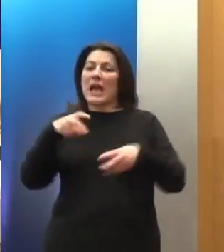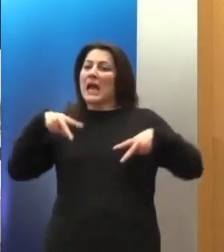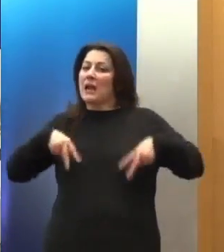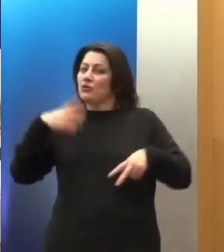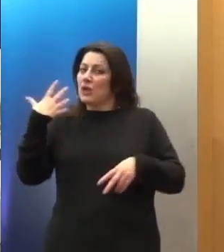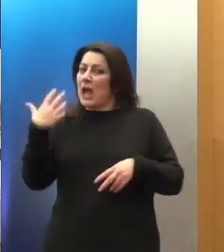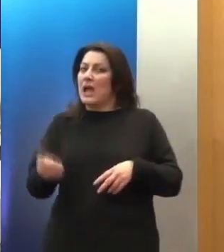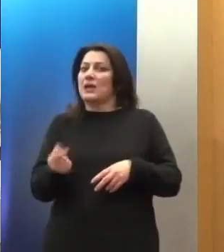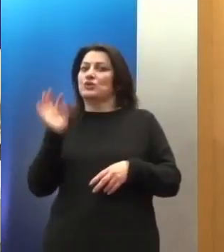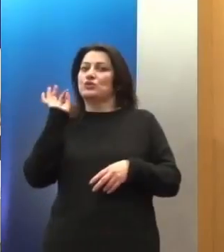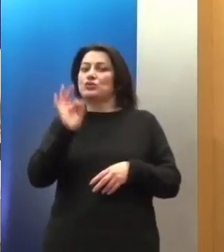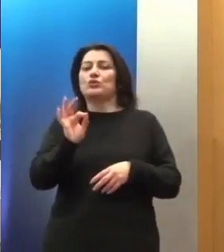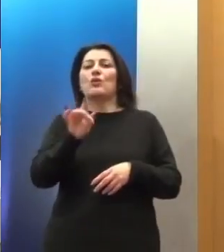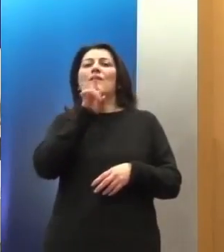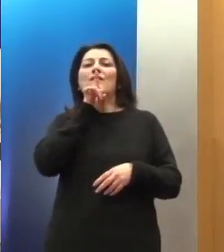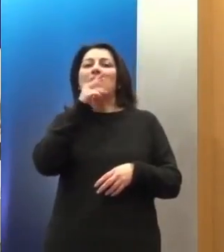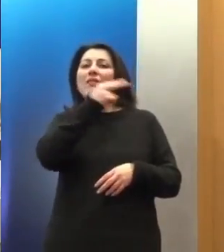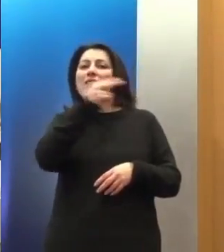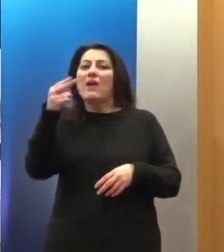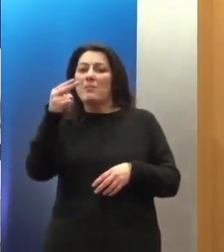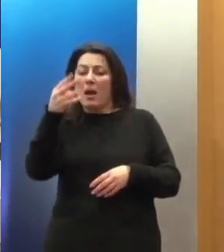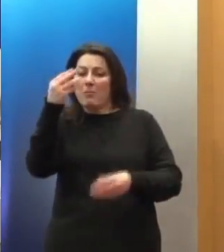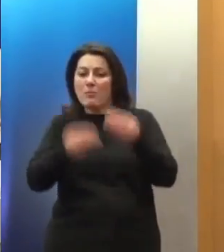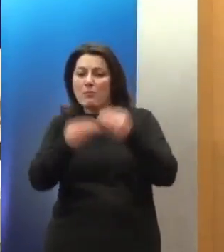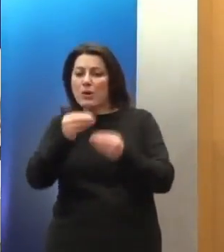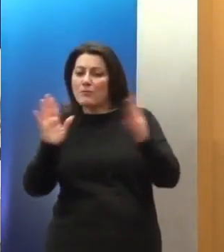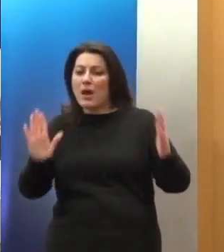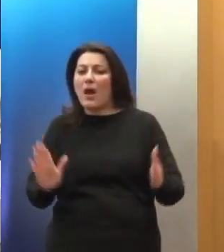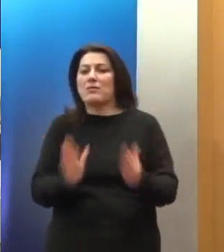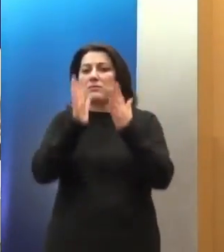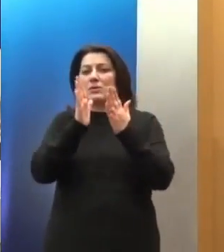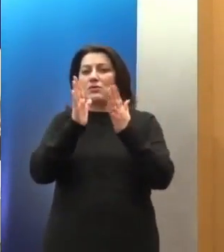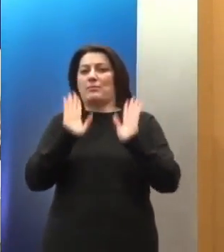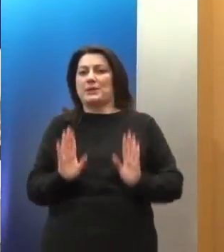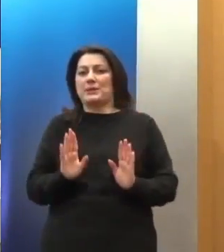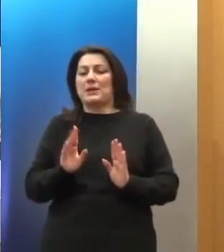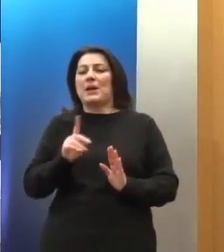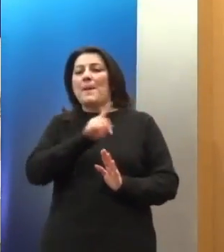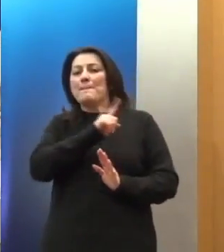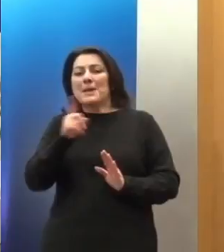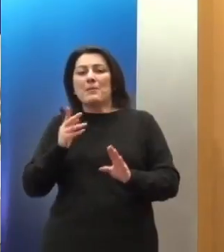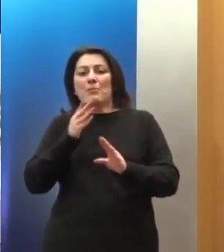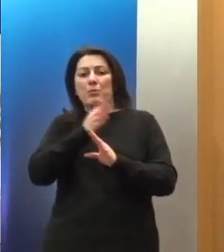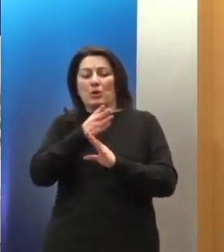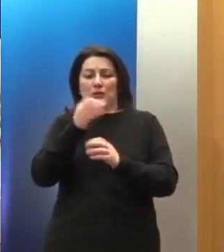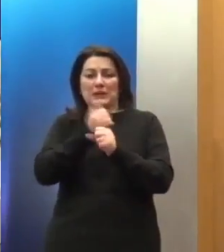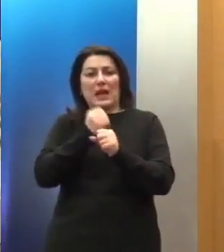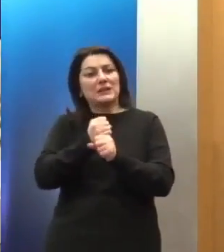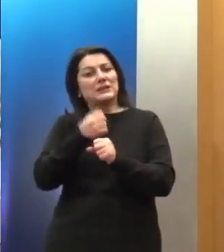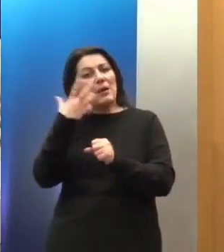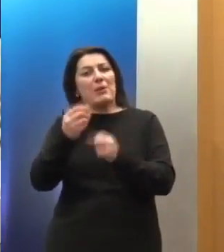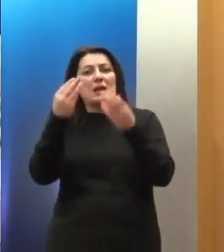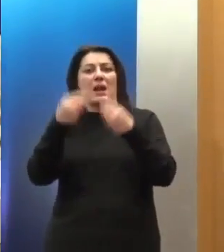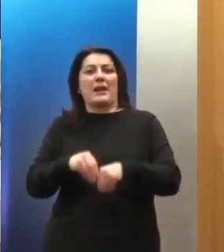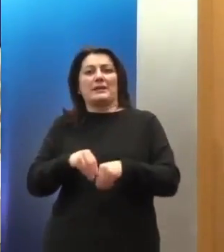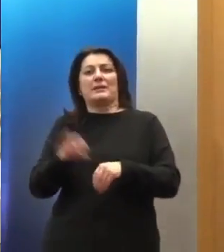να αντιμετωπίζει αυτό το πολύ βαρύ ζήτημα της ανεργίας, μη πρόσβασης σε θέση εργασίας. Μια